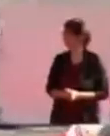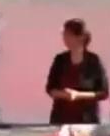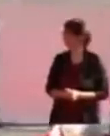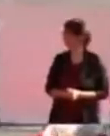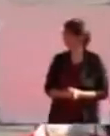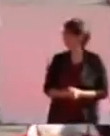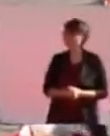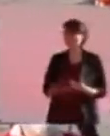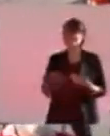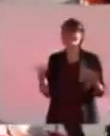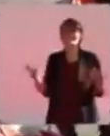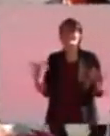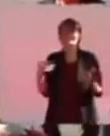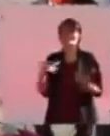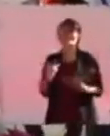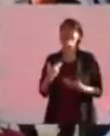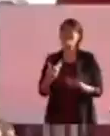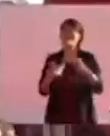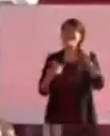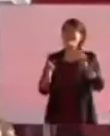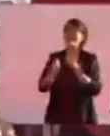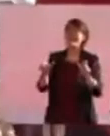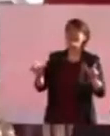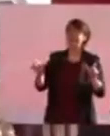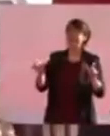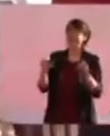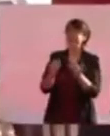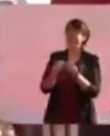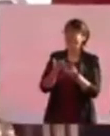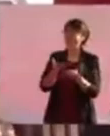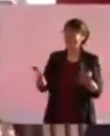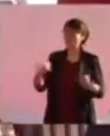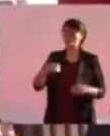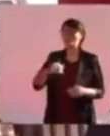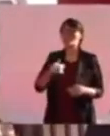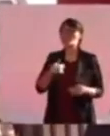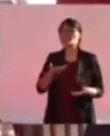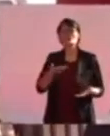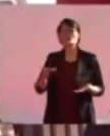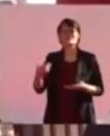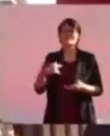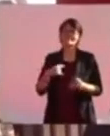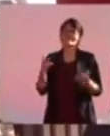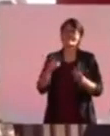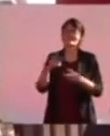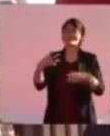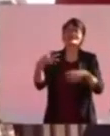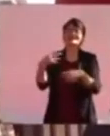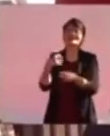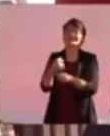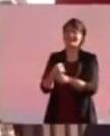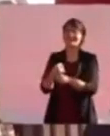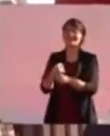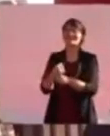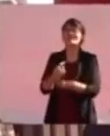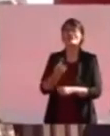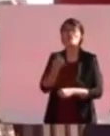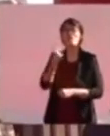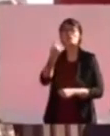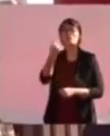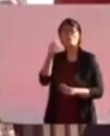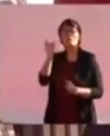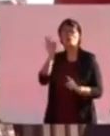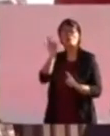allora compagni vi presenterò la sintesi del primo focus che ha riguardato